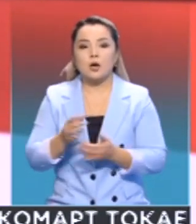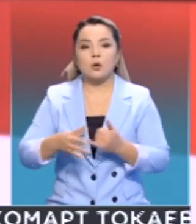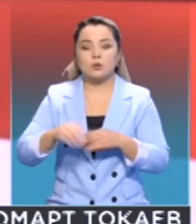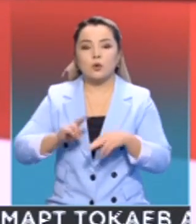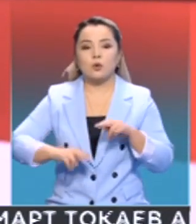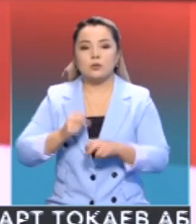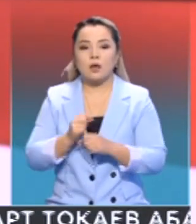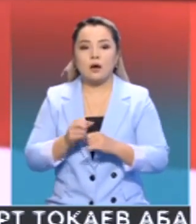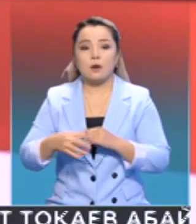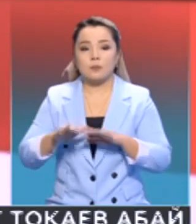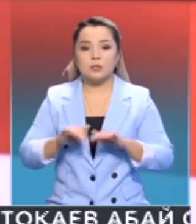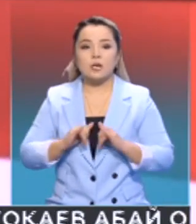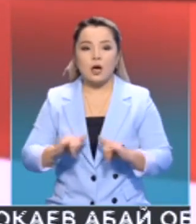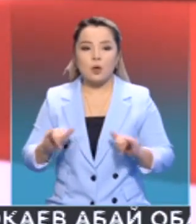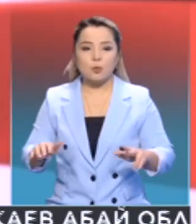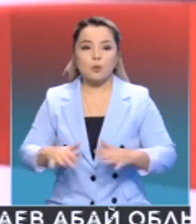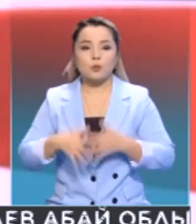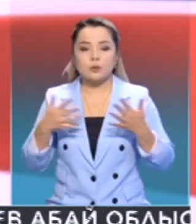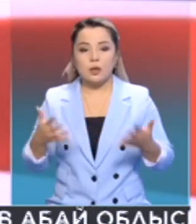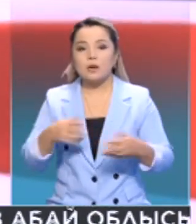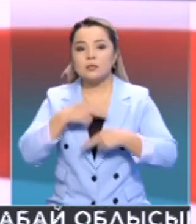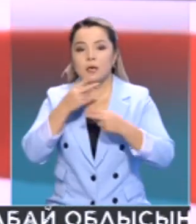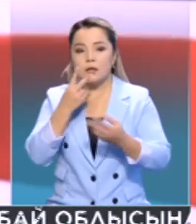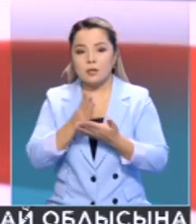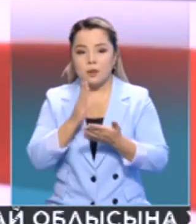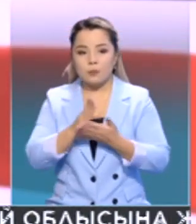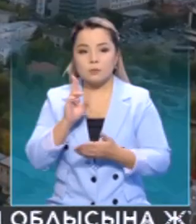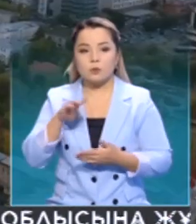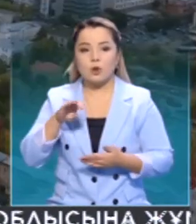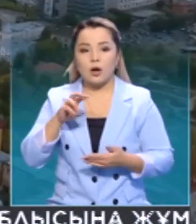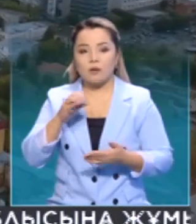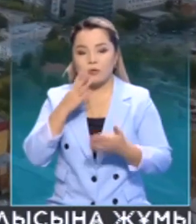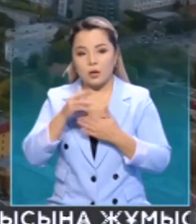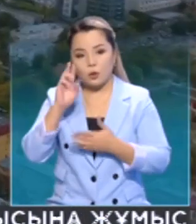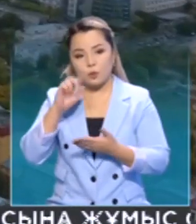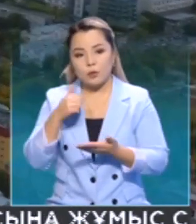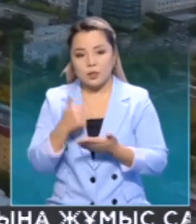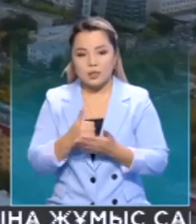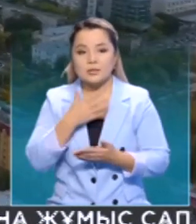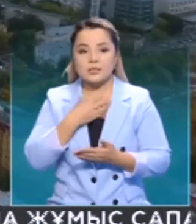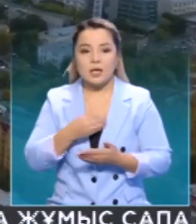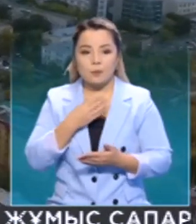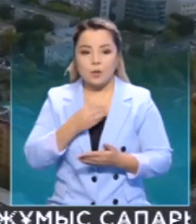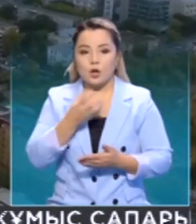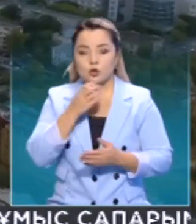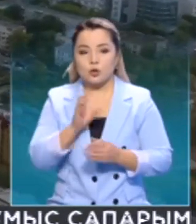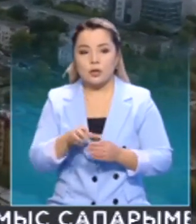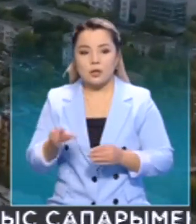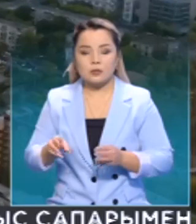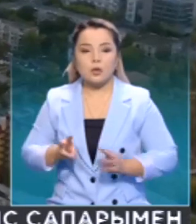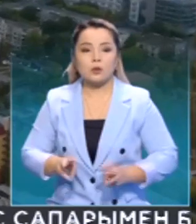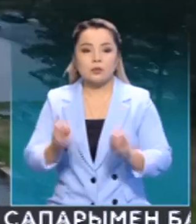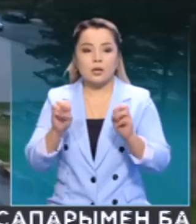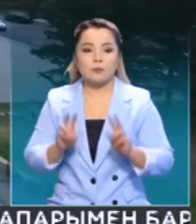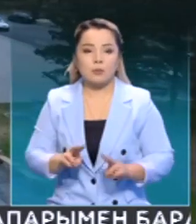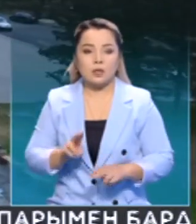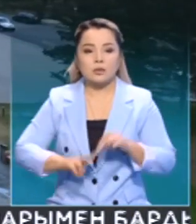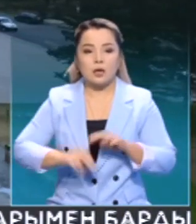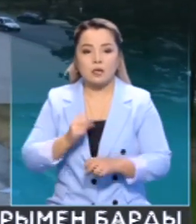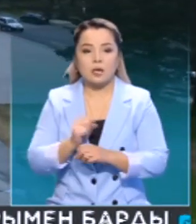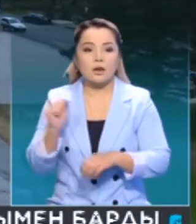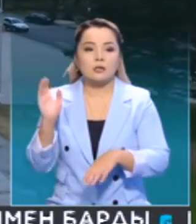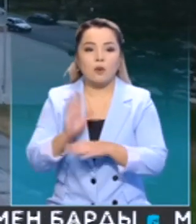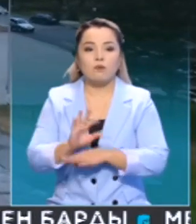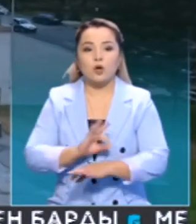аймақты дамытуға ден қойды. Қасым Жомарт Тоқаев әкімдік пен үкіметке Семейде жылу электр орталығын салуды тапсырды. Себебі